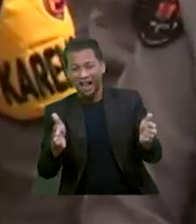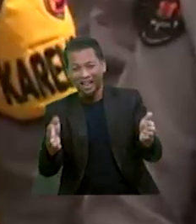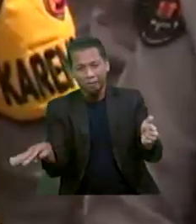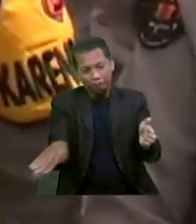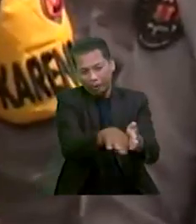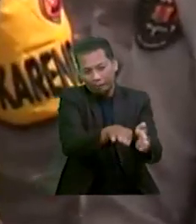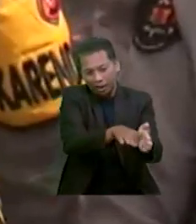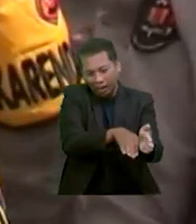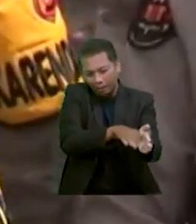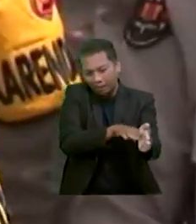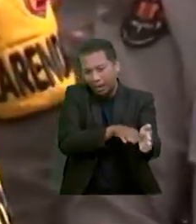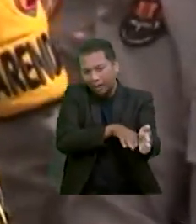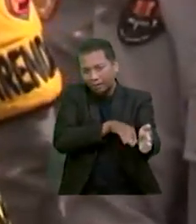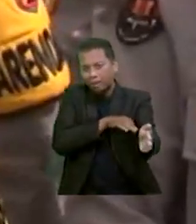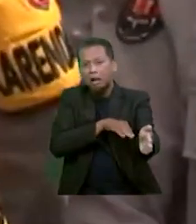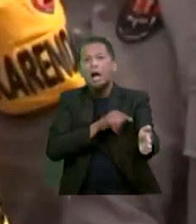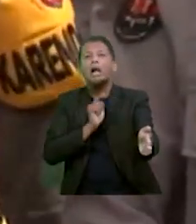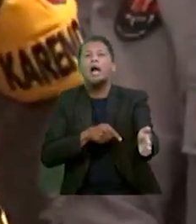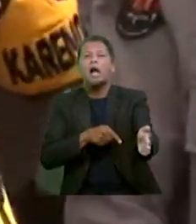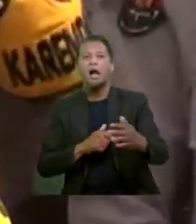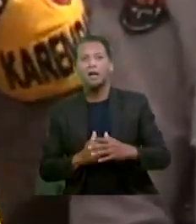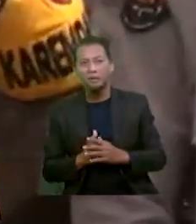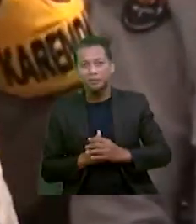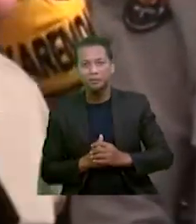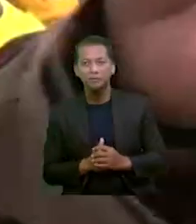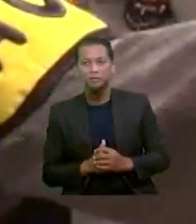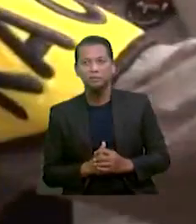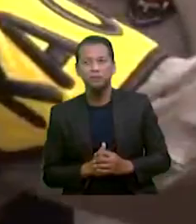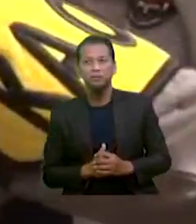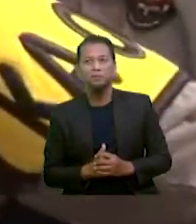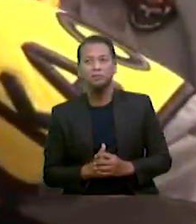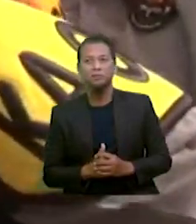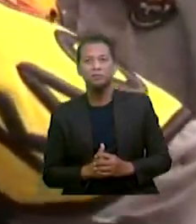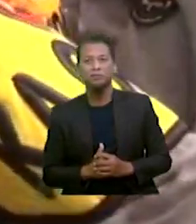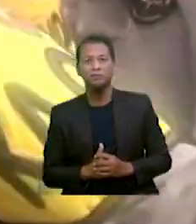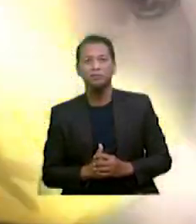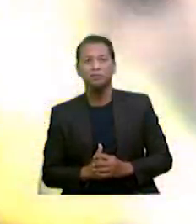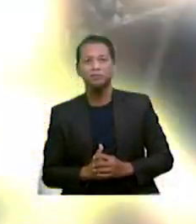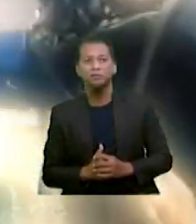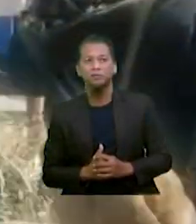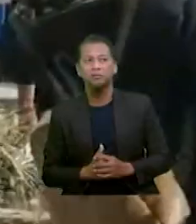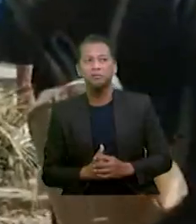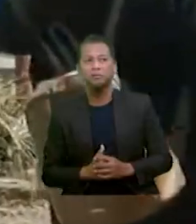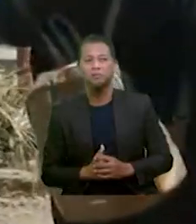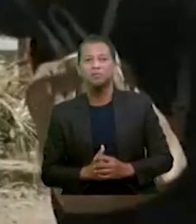khawatirkan pengunjung wisata yang menggunakan mobil itu akan masuk ke lingkungan-lingkungan masyarakat parkir di lingkungan.